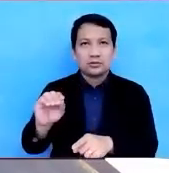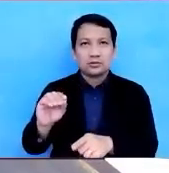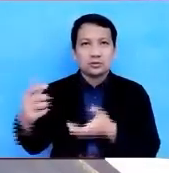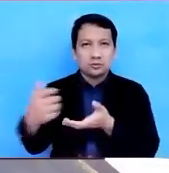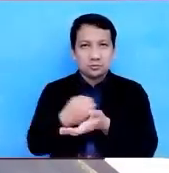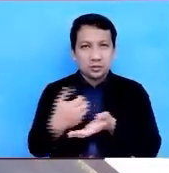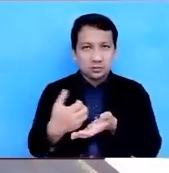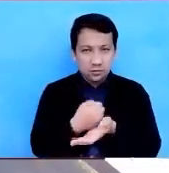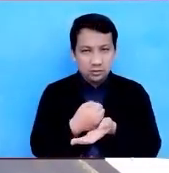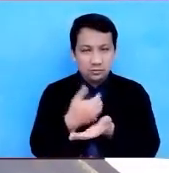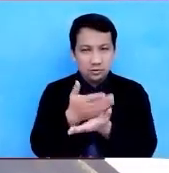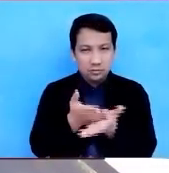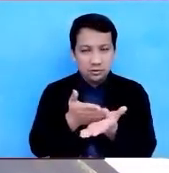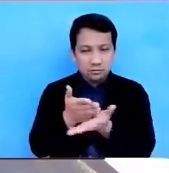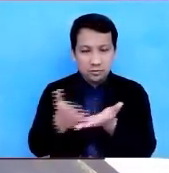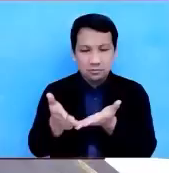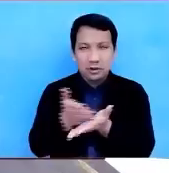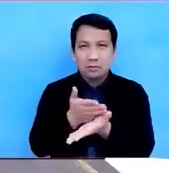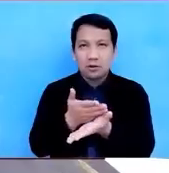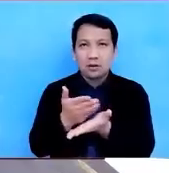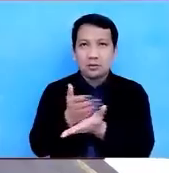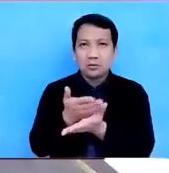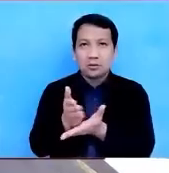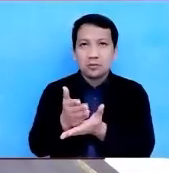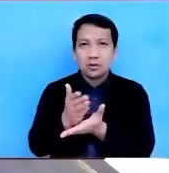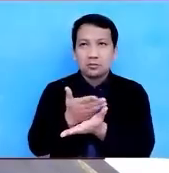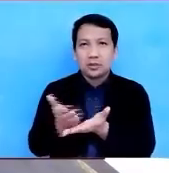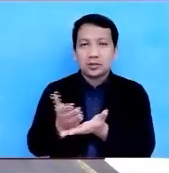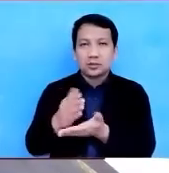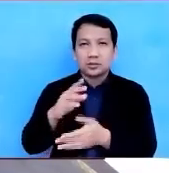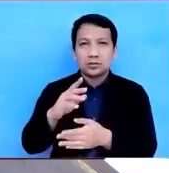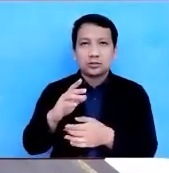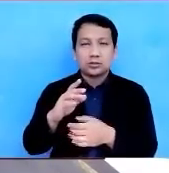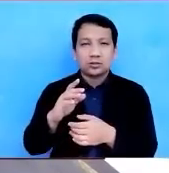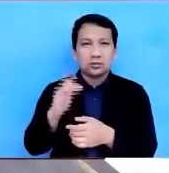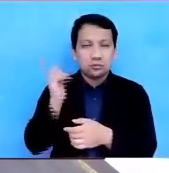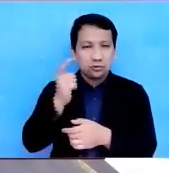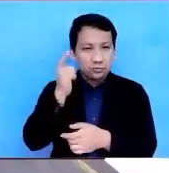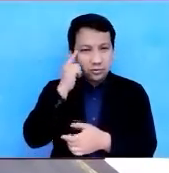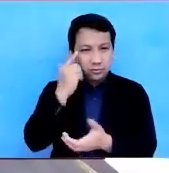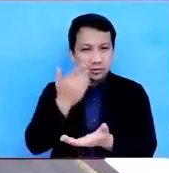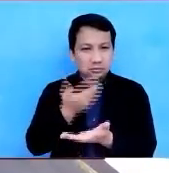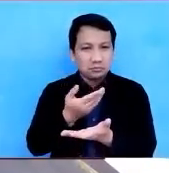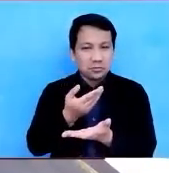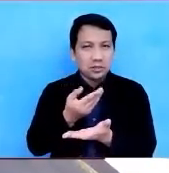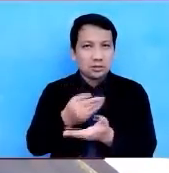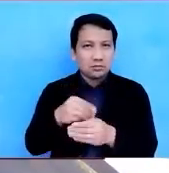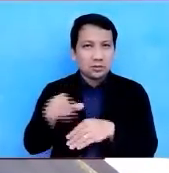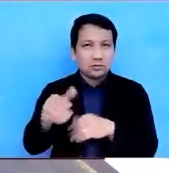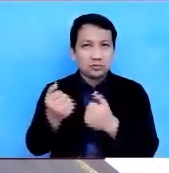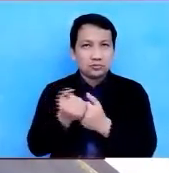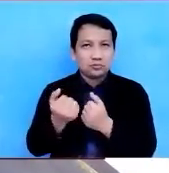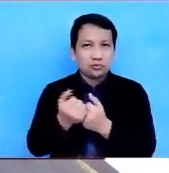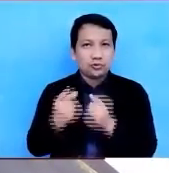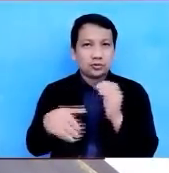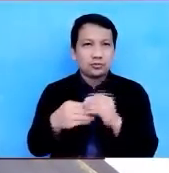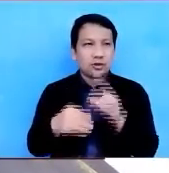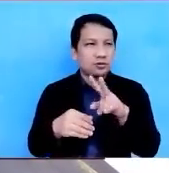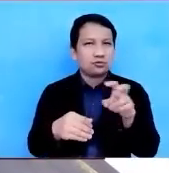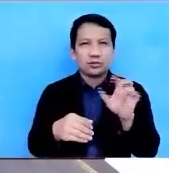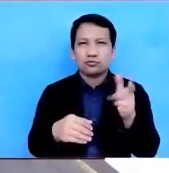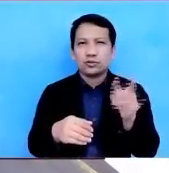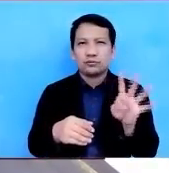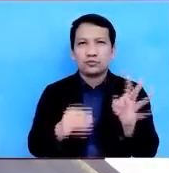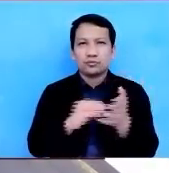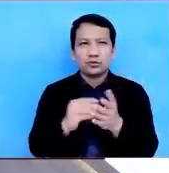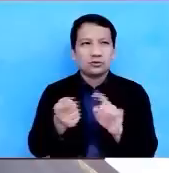at paghati-hatian ang pork barrel funds ni Ramon Bong Revilla na nagkakalaga ng mga 224 milyon